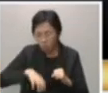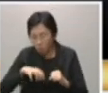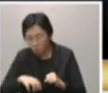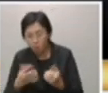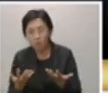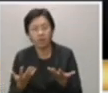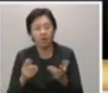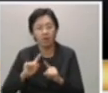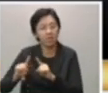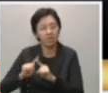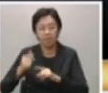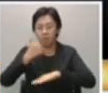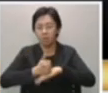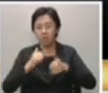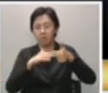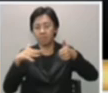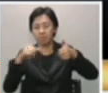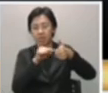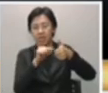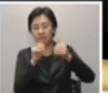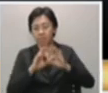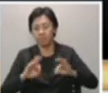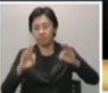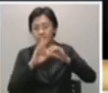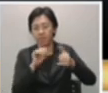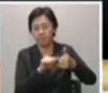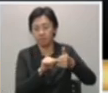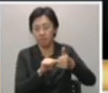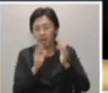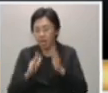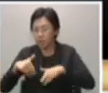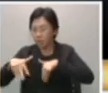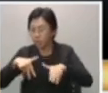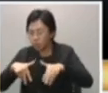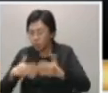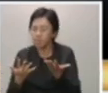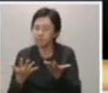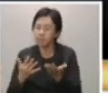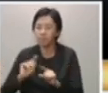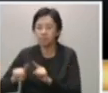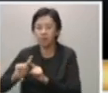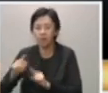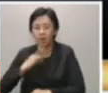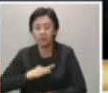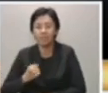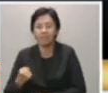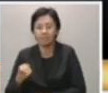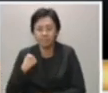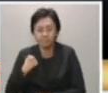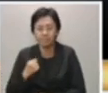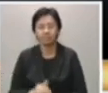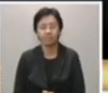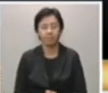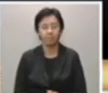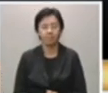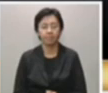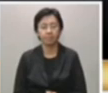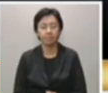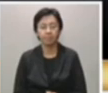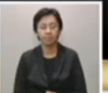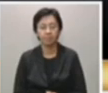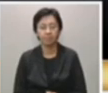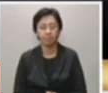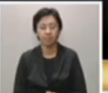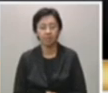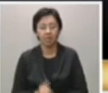วะผู้นำยังมีผลอย่างยิ่งต่อความไว้วางใจและเชื่อมั่นของคนในองค์กรโดยเฉพาะอย่างยิ่ง